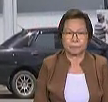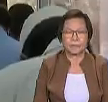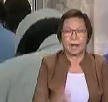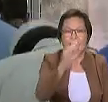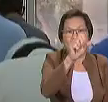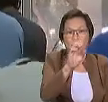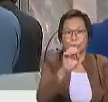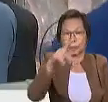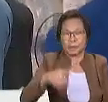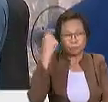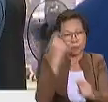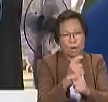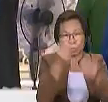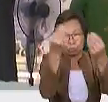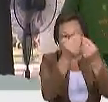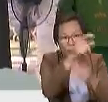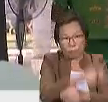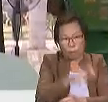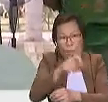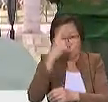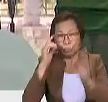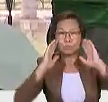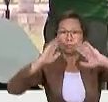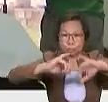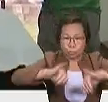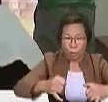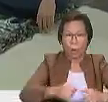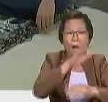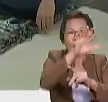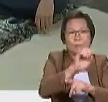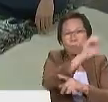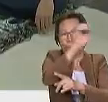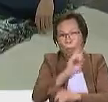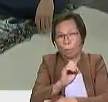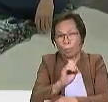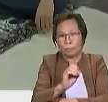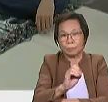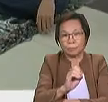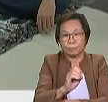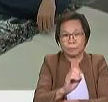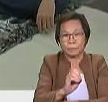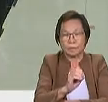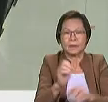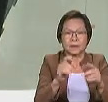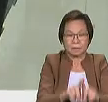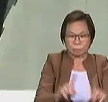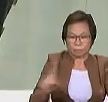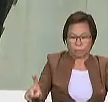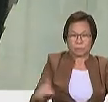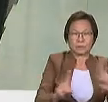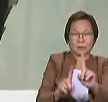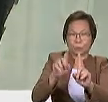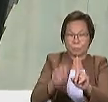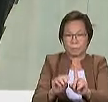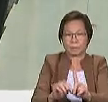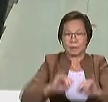s&op ditetapkan jumlah jemaah bagi solat jumaat adalah 50 peratus ke pasti masjid dengan penjarakan 1